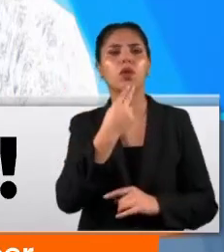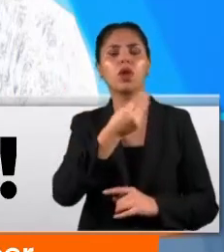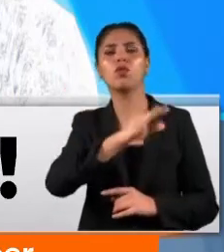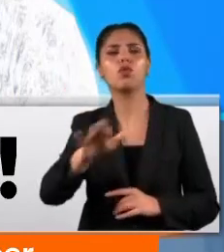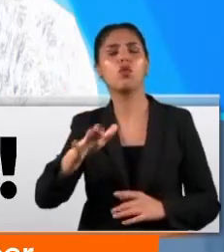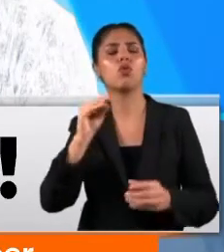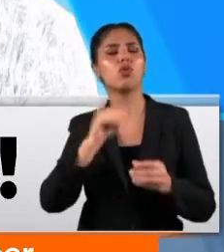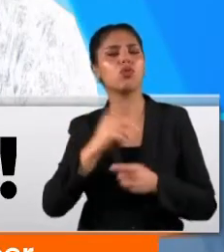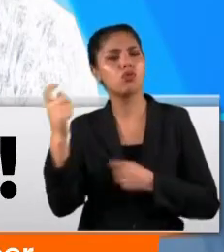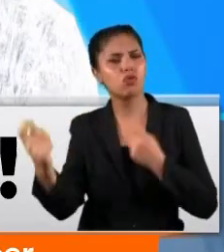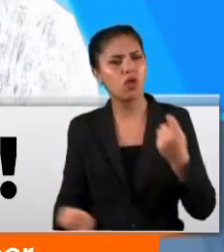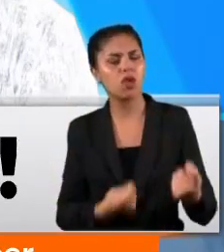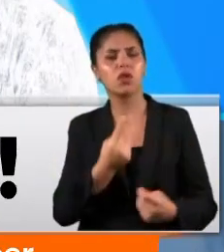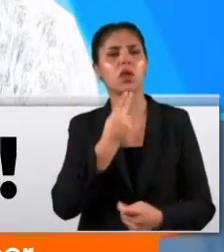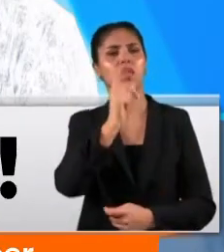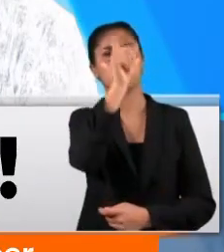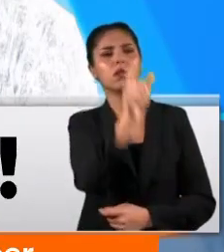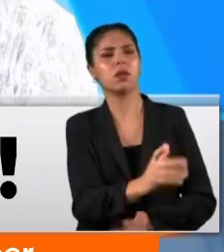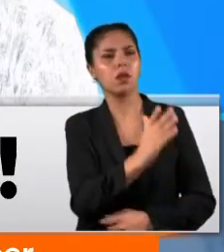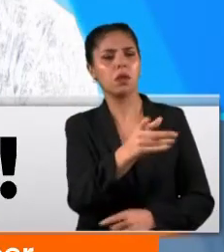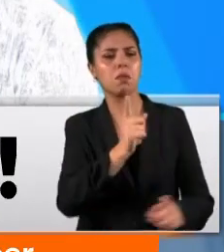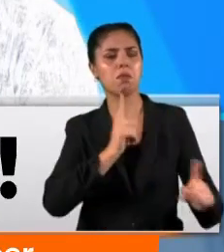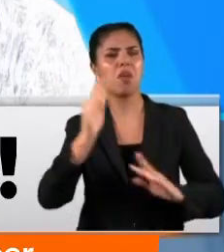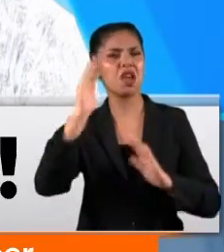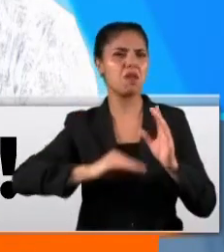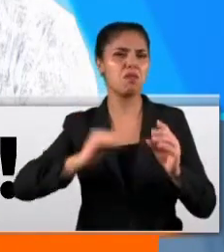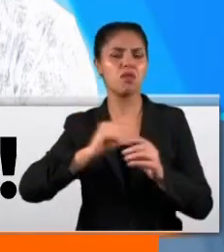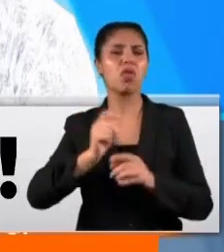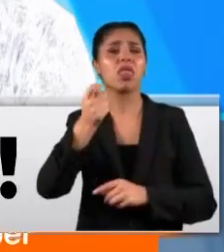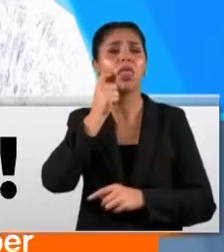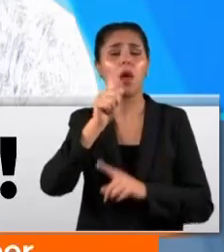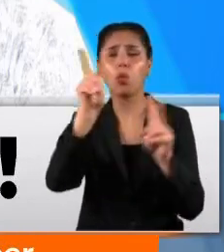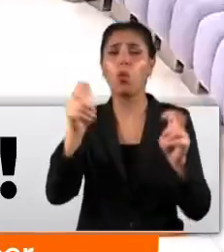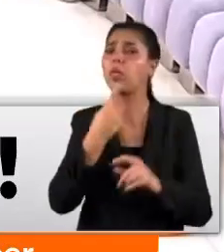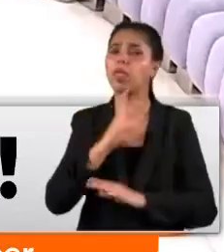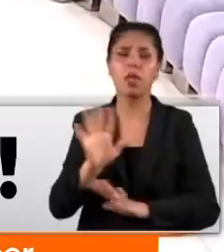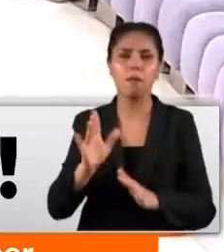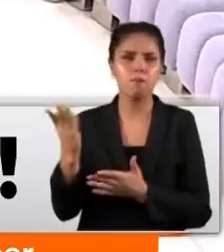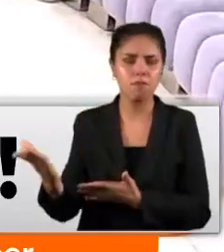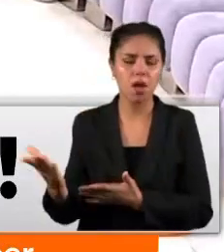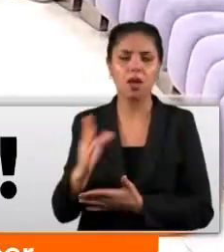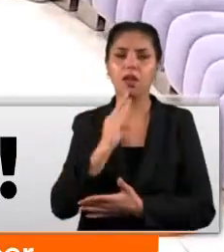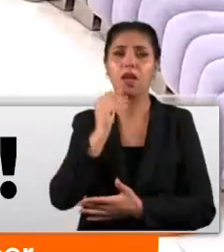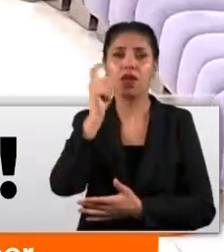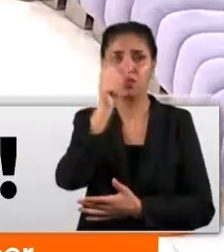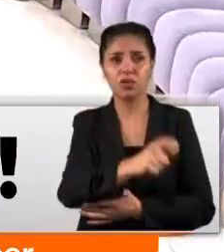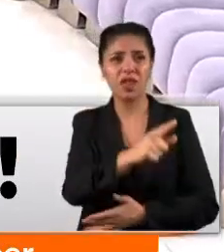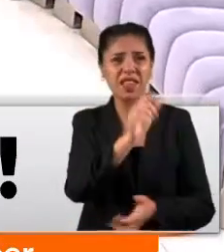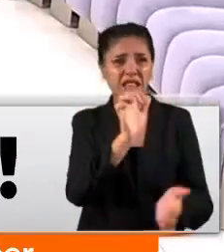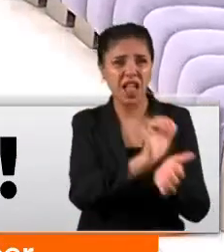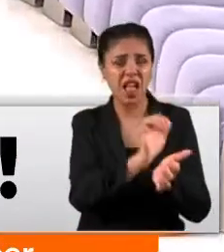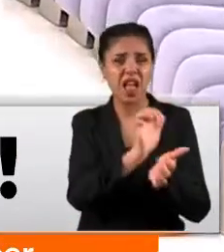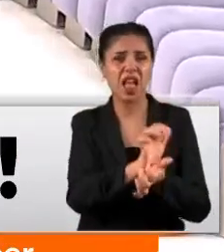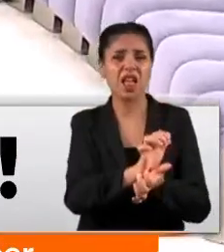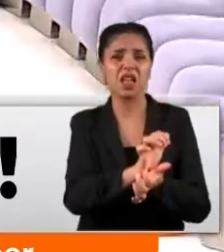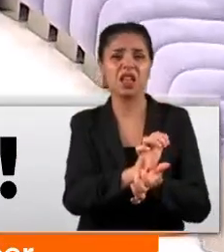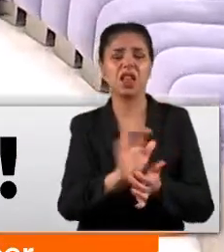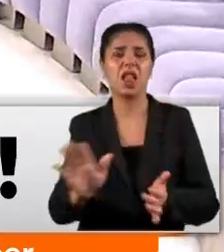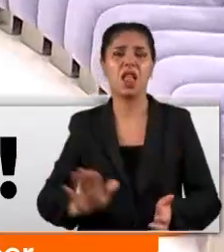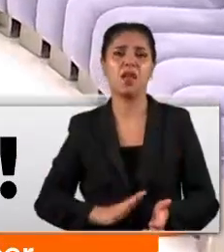için çalışan, didinen bir kadın. Mahkemede indirim almak için kimse namus meselesi demesin. Genç kadının ailesi ise yaşadıkları